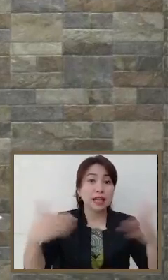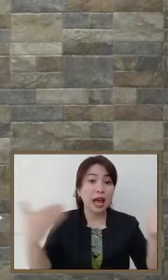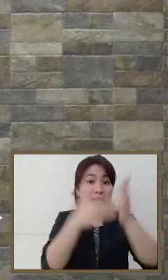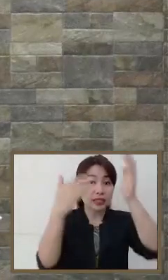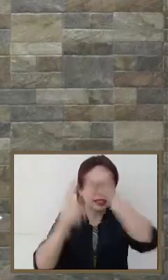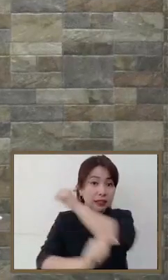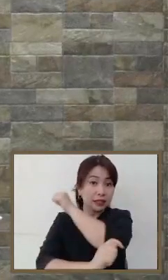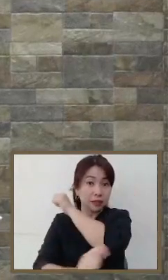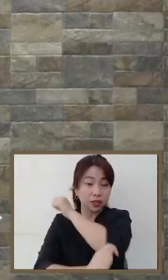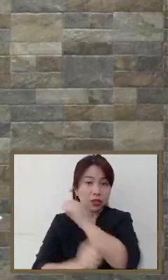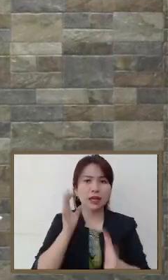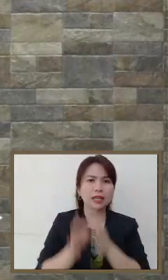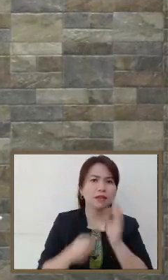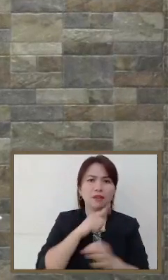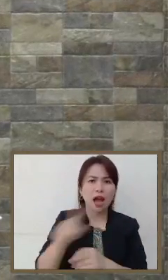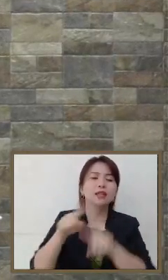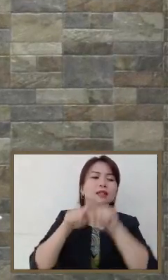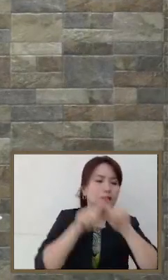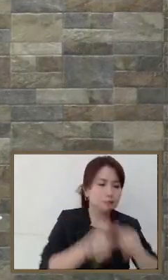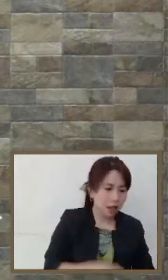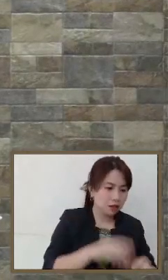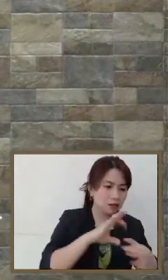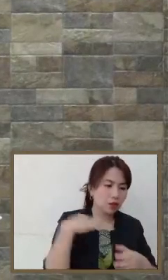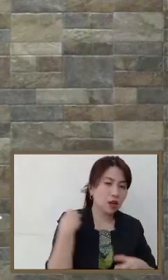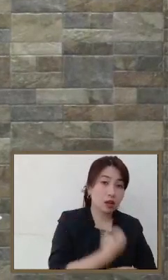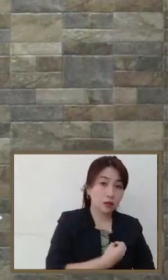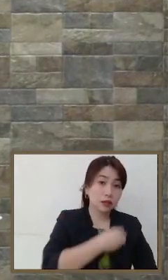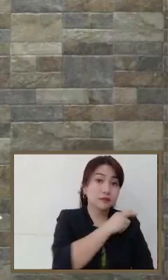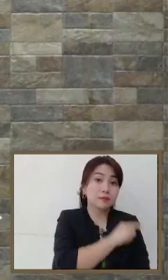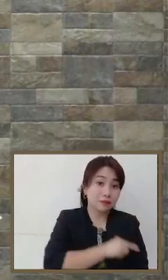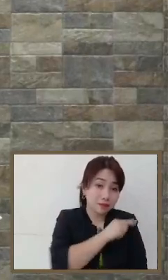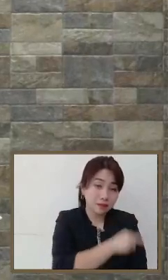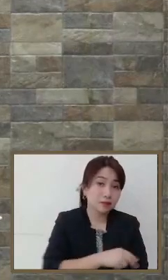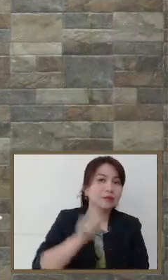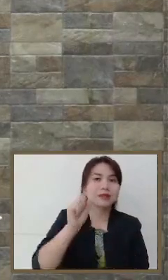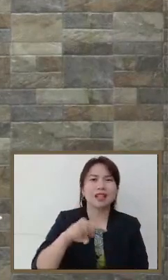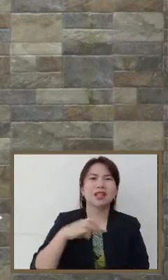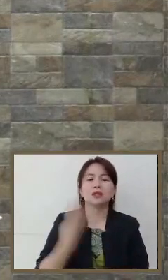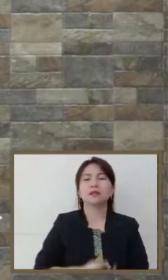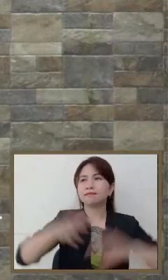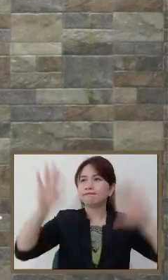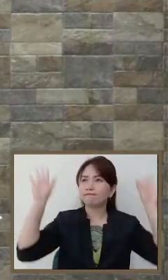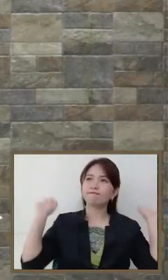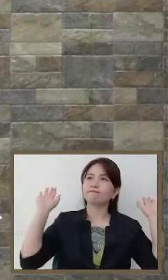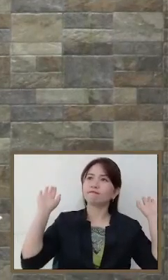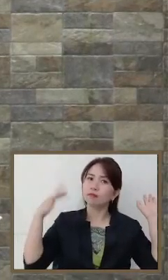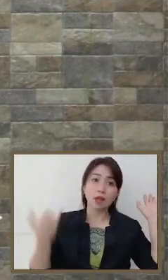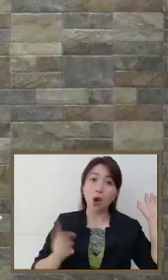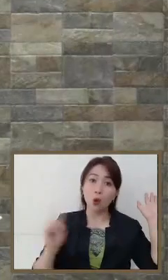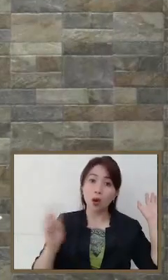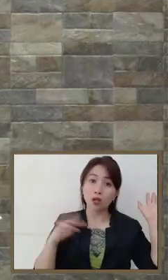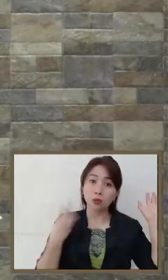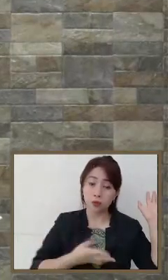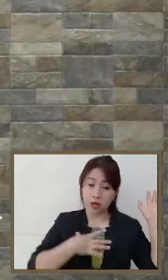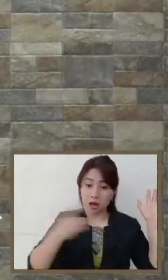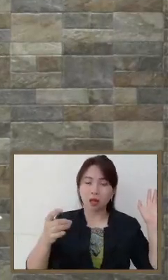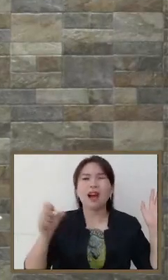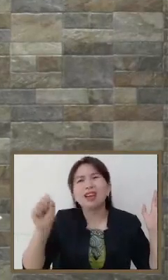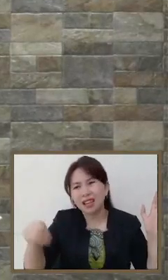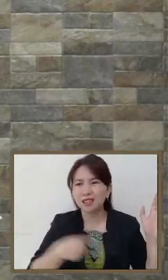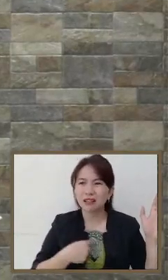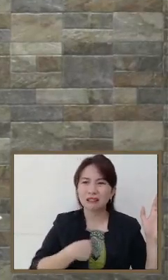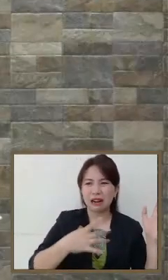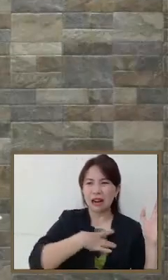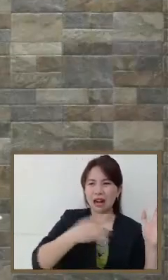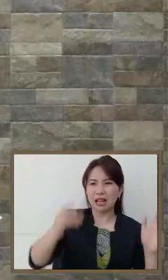magg tayo nak po magen tayo kung aasa tayo sa ating nature Ano baang gusto natin babae lalaki Ano bang gusto